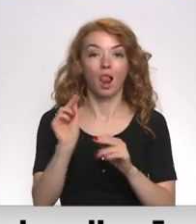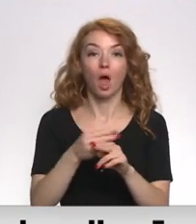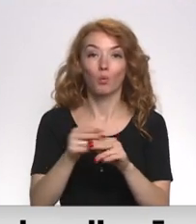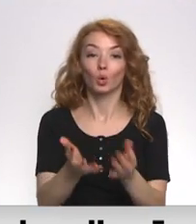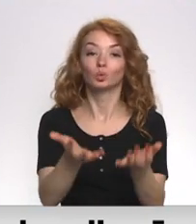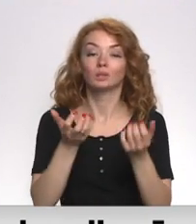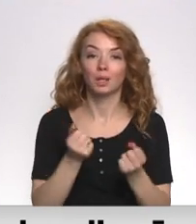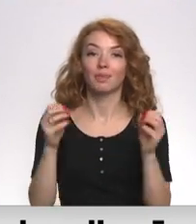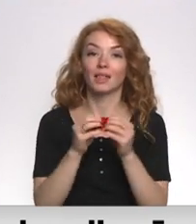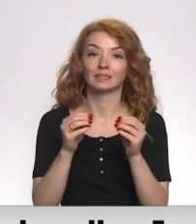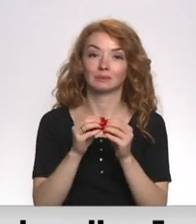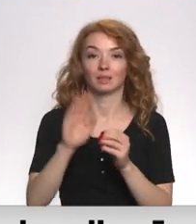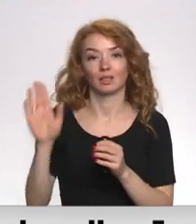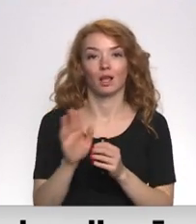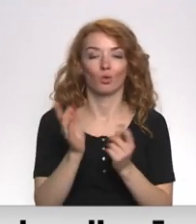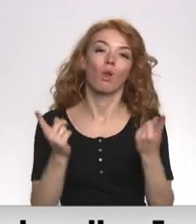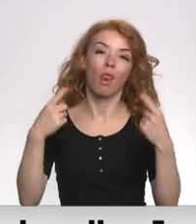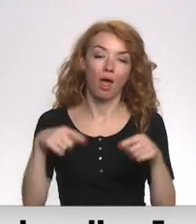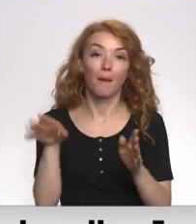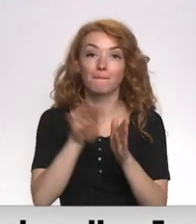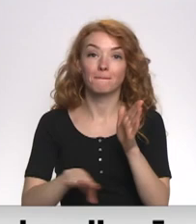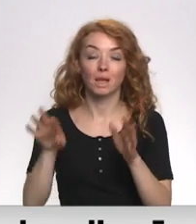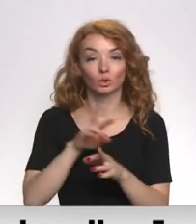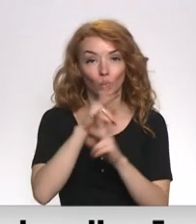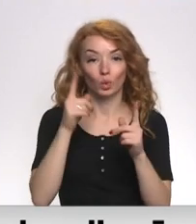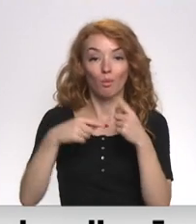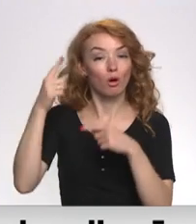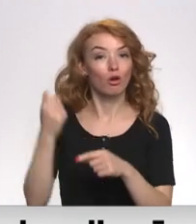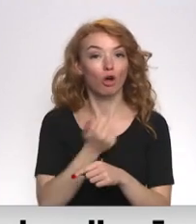to atpakaļ 10 dienu laikā. Bez kļūdām diktātu